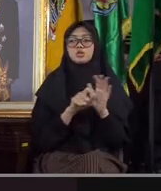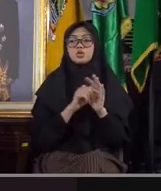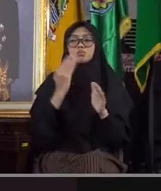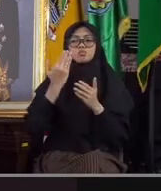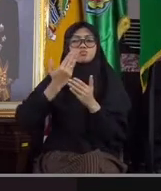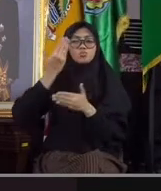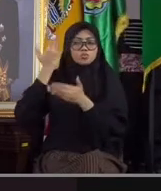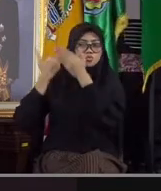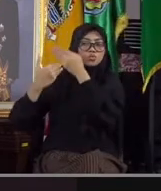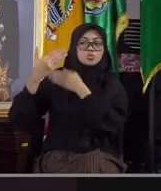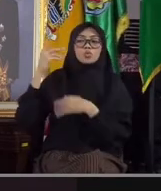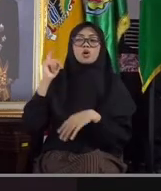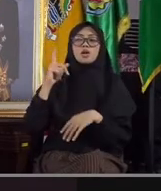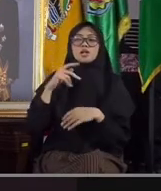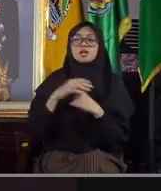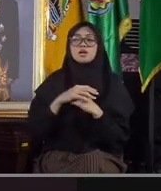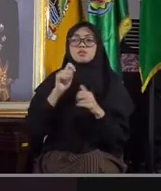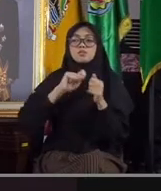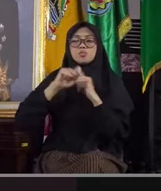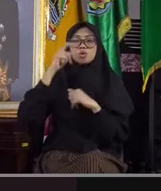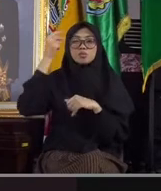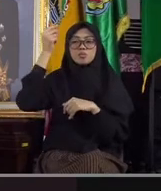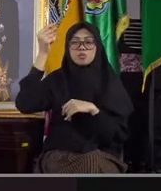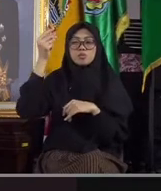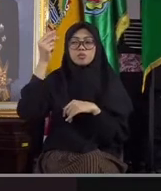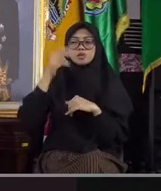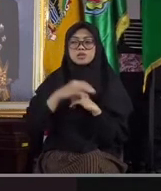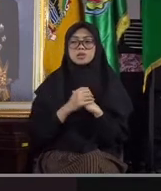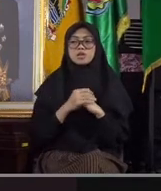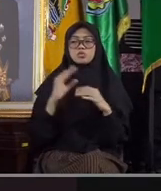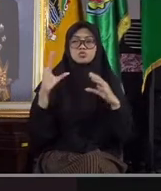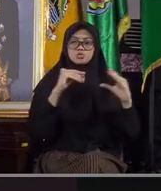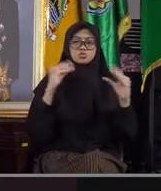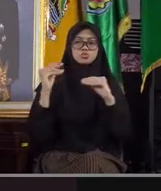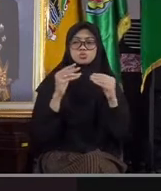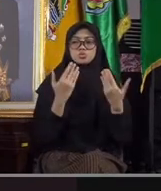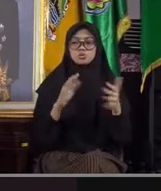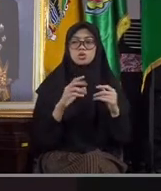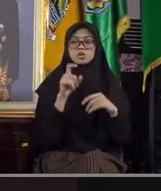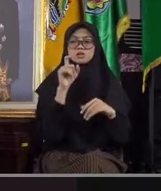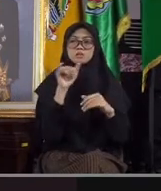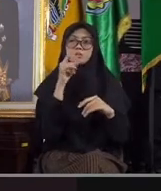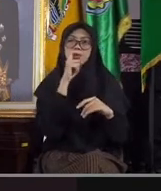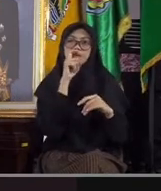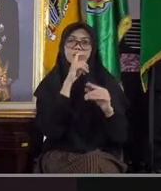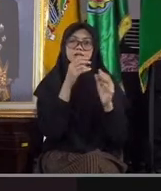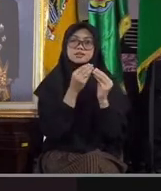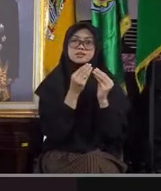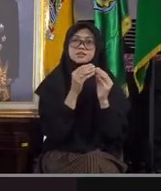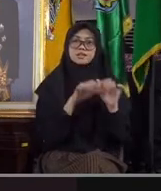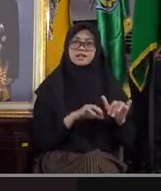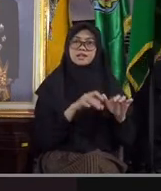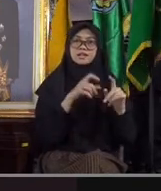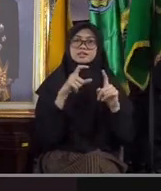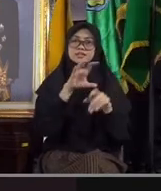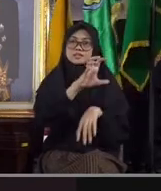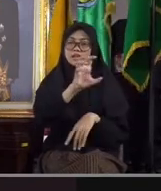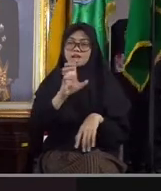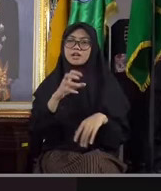ketika Mas Edi juga mencanangkan program Kampung Tematik, kita banyak berdiskusi dengan Pak Sekda sebelumnya juga,